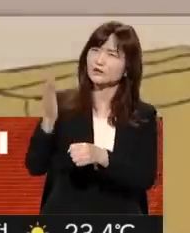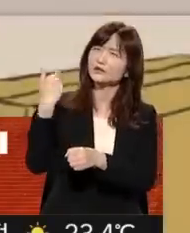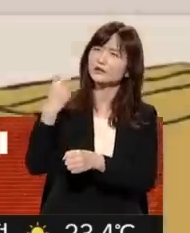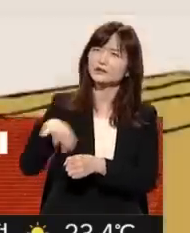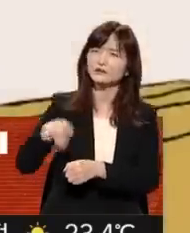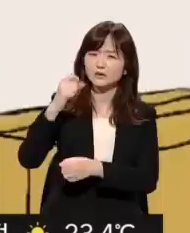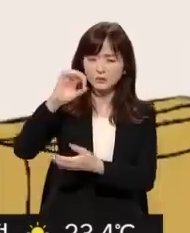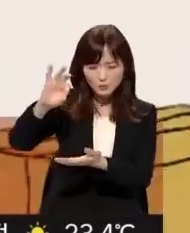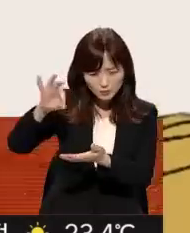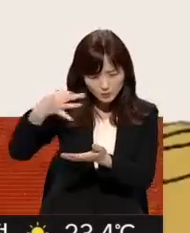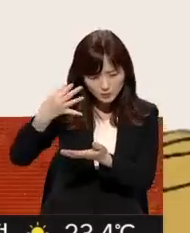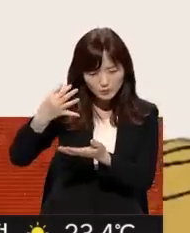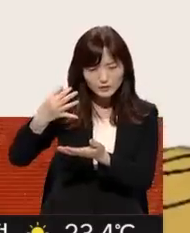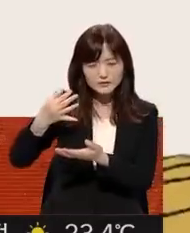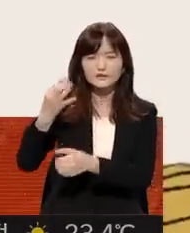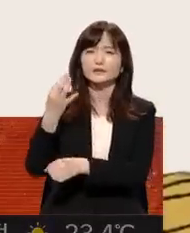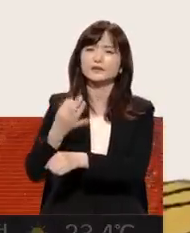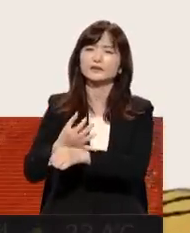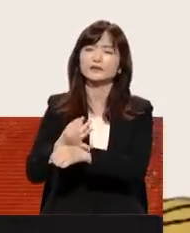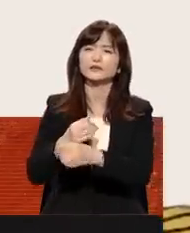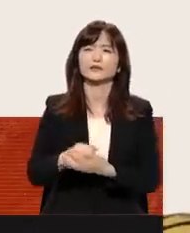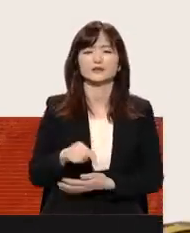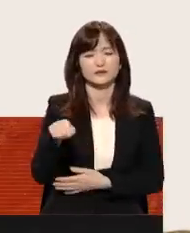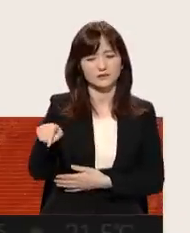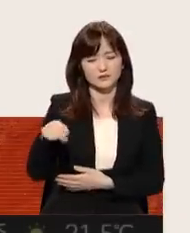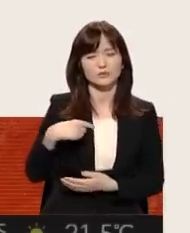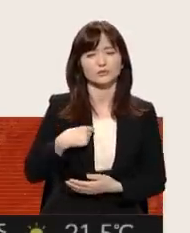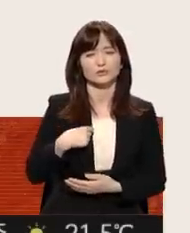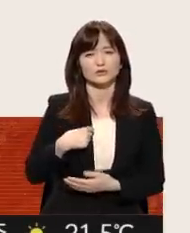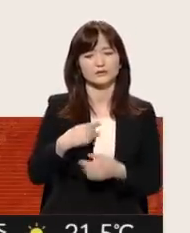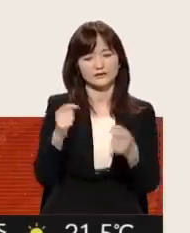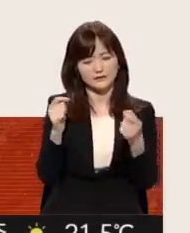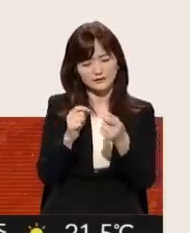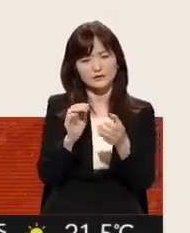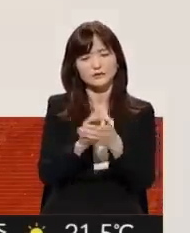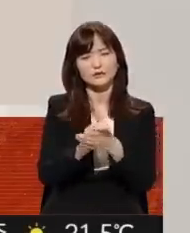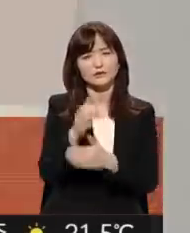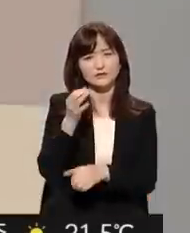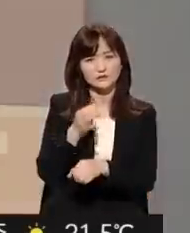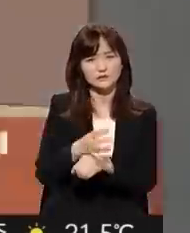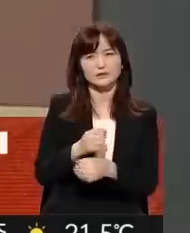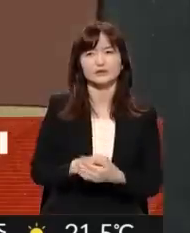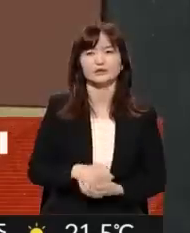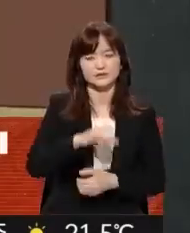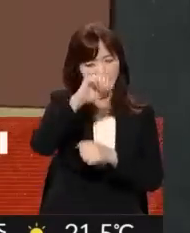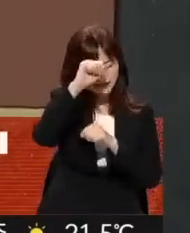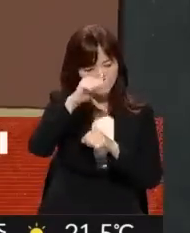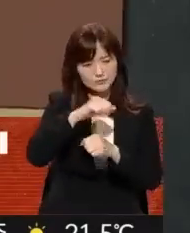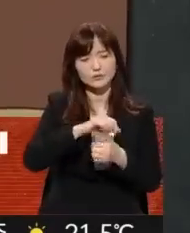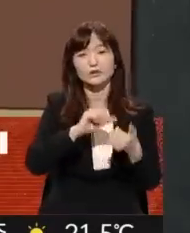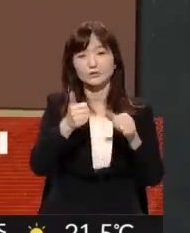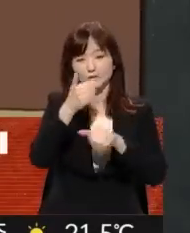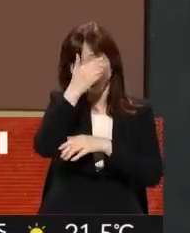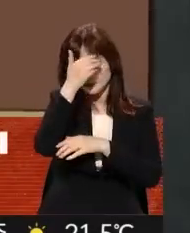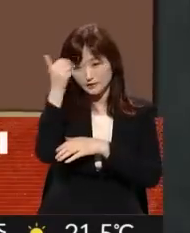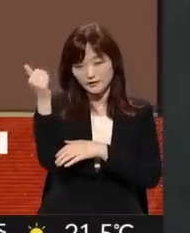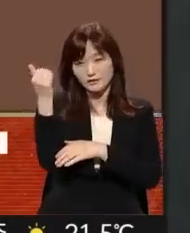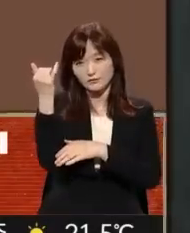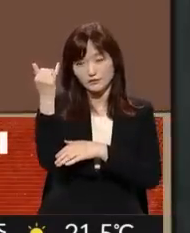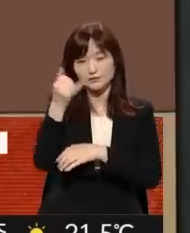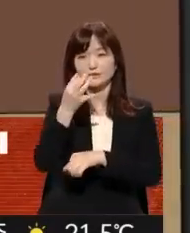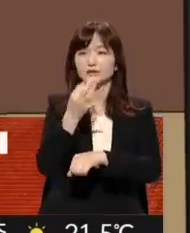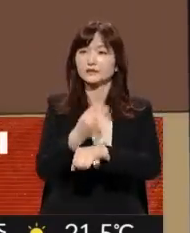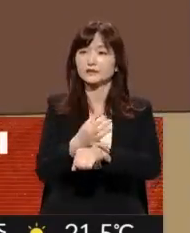탔을 때 산 거, 이 옷은 15년 전에 친한 친구가 사준 거, 이 신발은 돌아가신 우리 할머니가 사주신 거라면서 모든 물건에 다 추억이